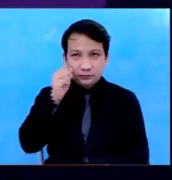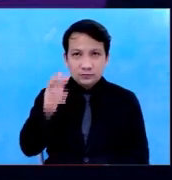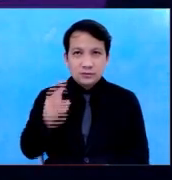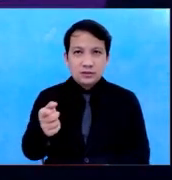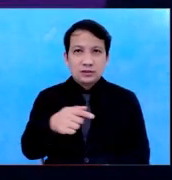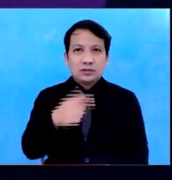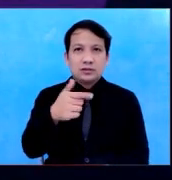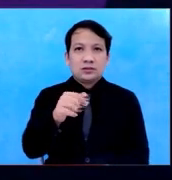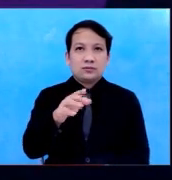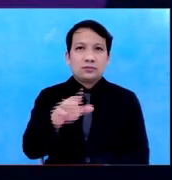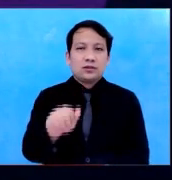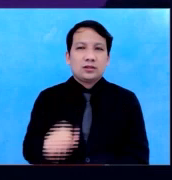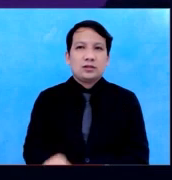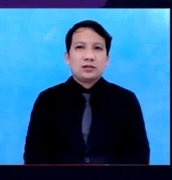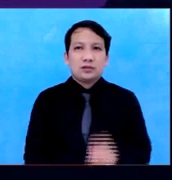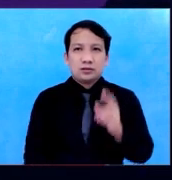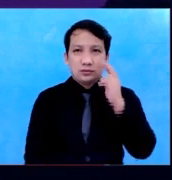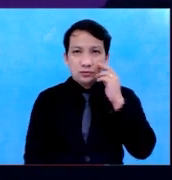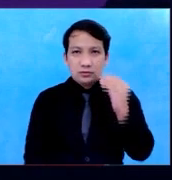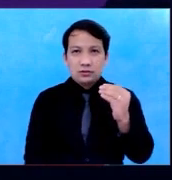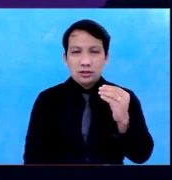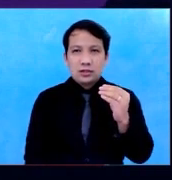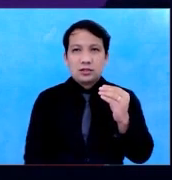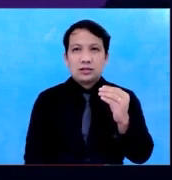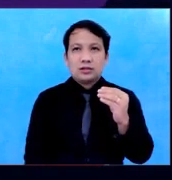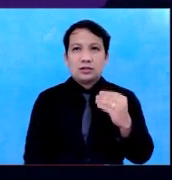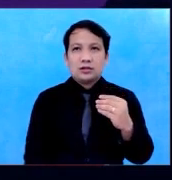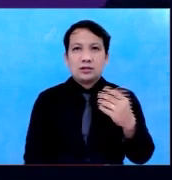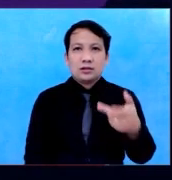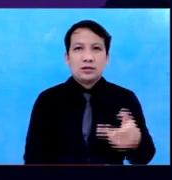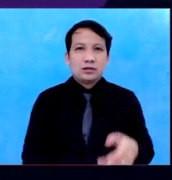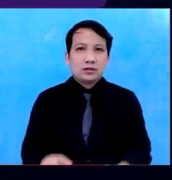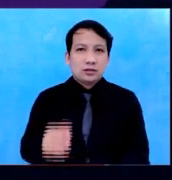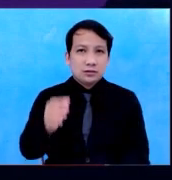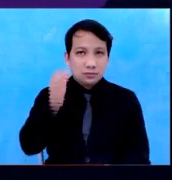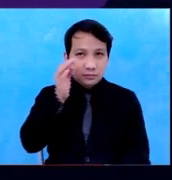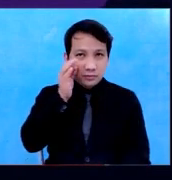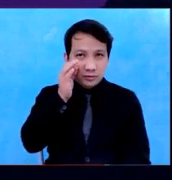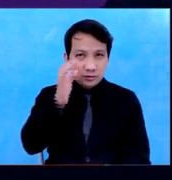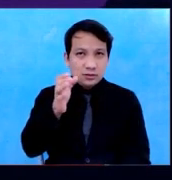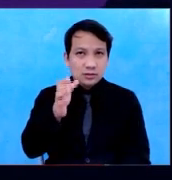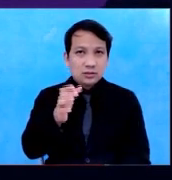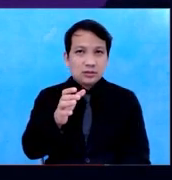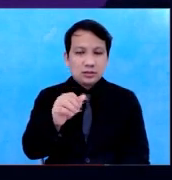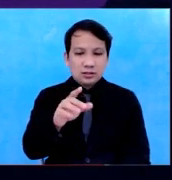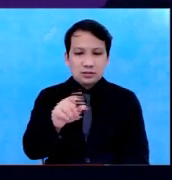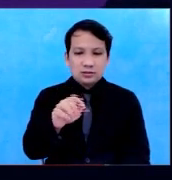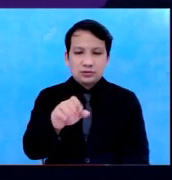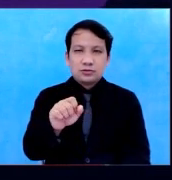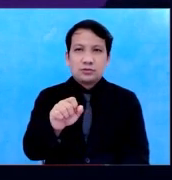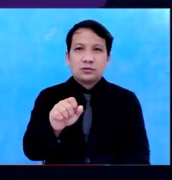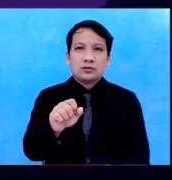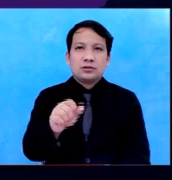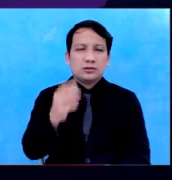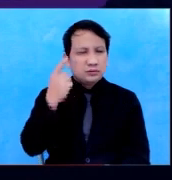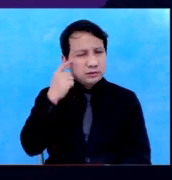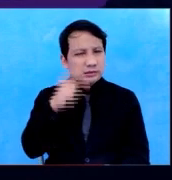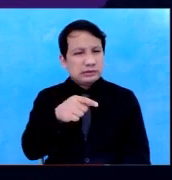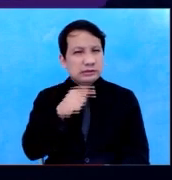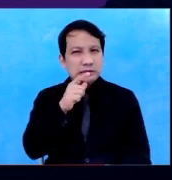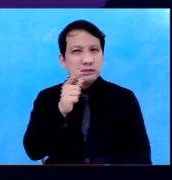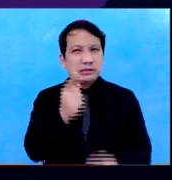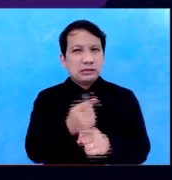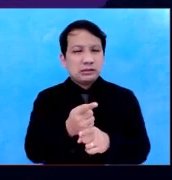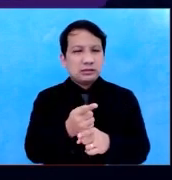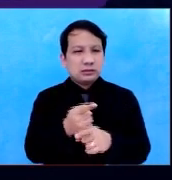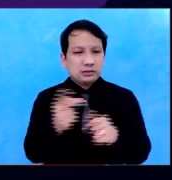Party List, Raul Manuel ng Kabataan Party List, at Franz Castro ng ACT Teachers Party List. Tingin nila, hindi naging